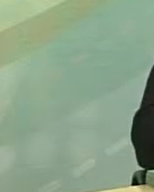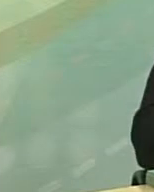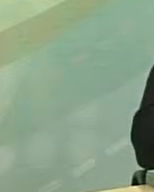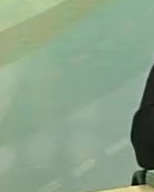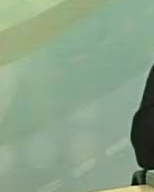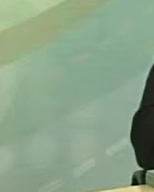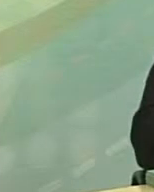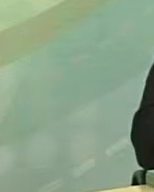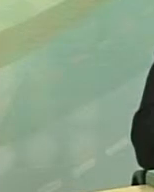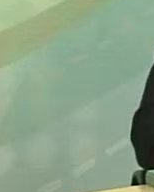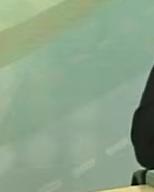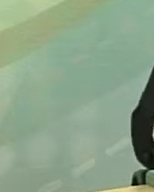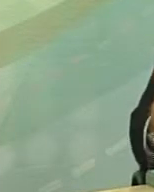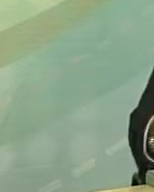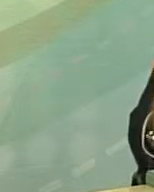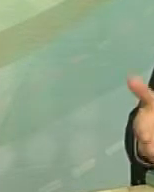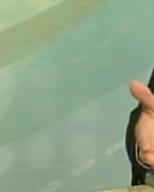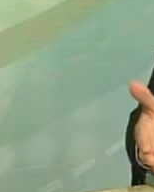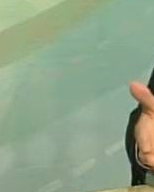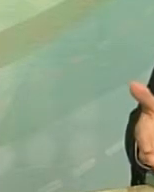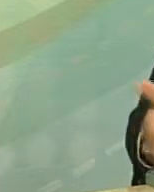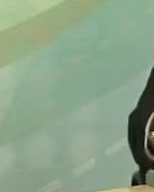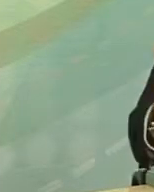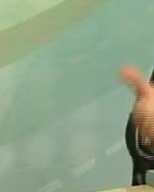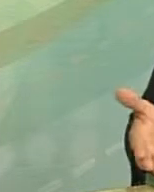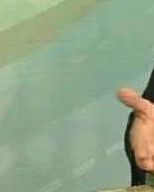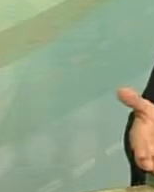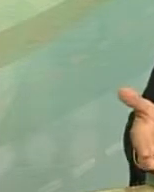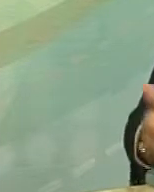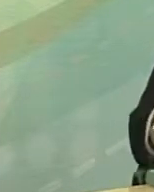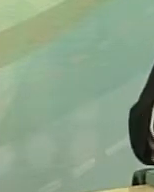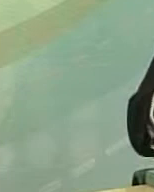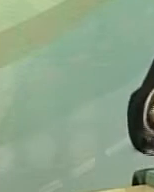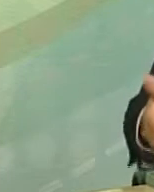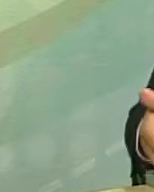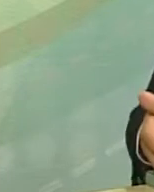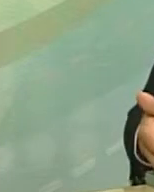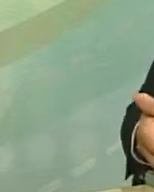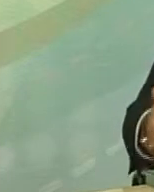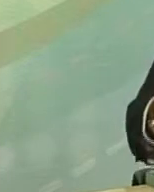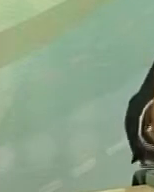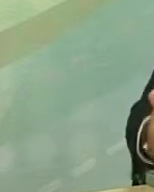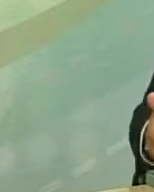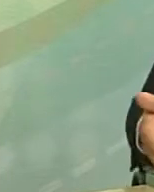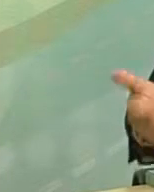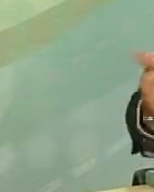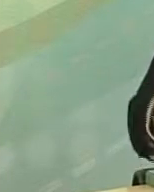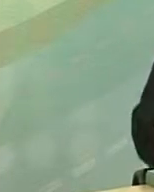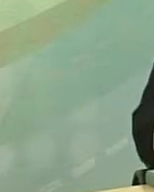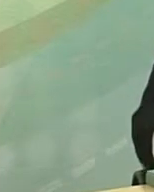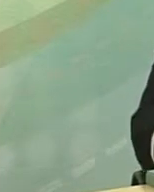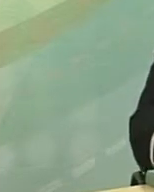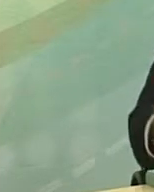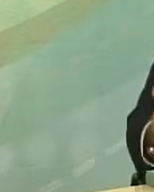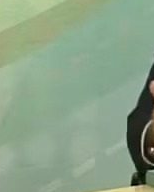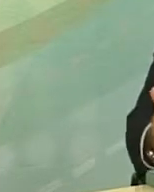депутатом від регіонів. От. А тепер він заявляє зовсім інше, що вони не проти України, що, ну, там мають бути інші, що мають закони. І